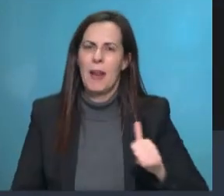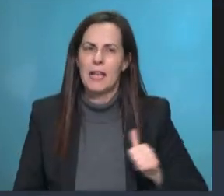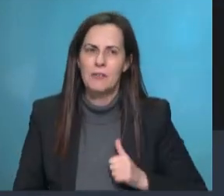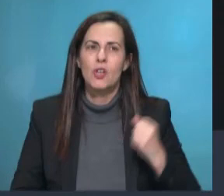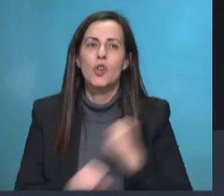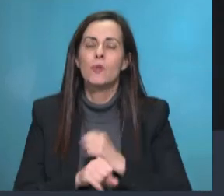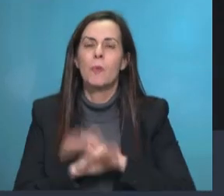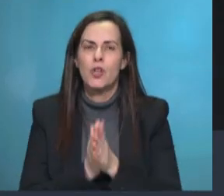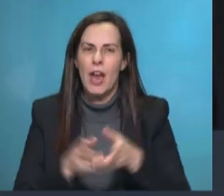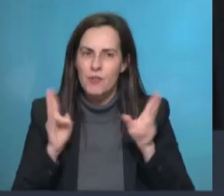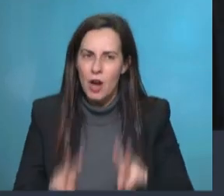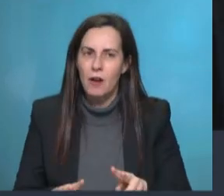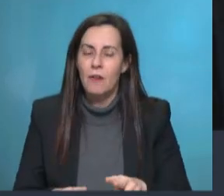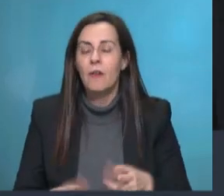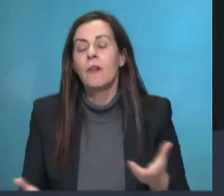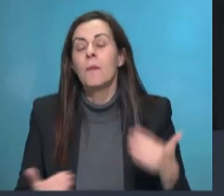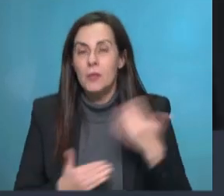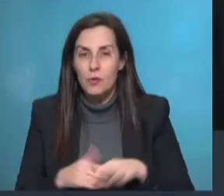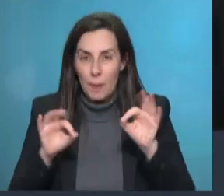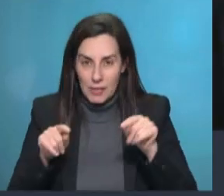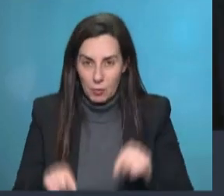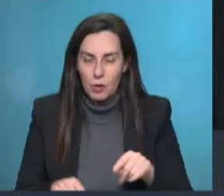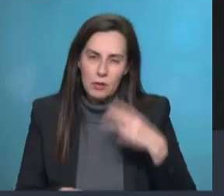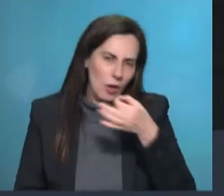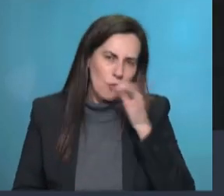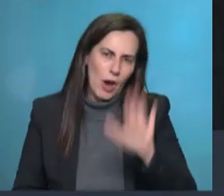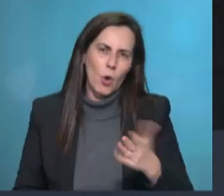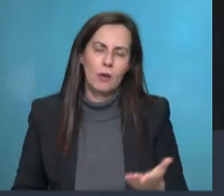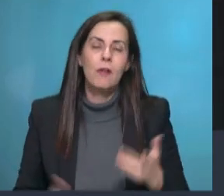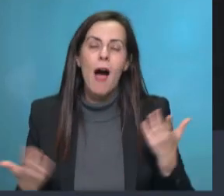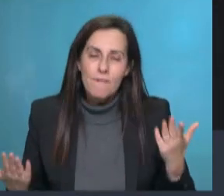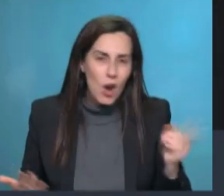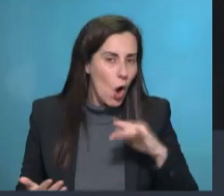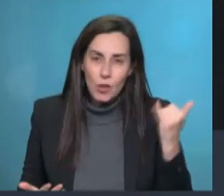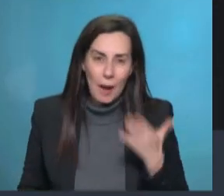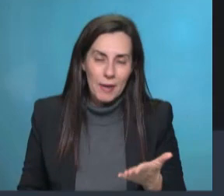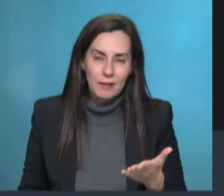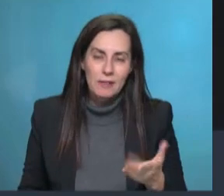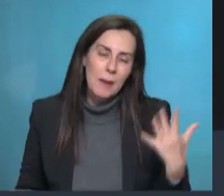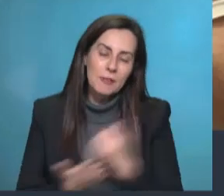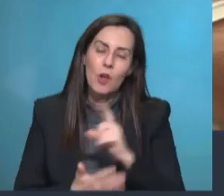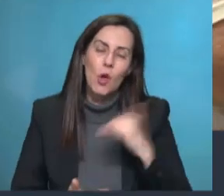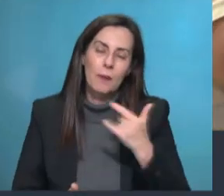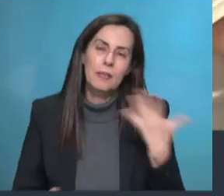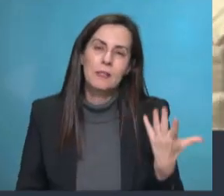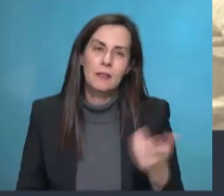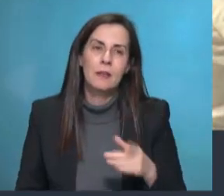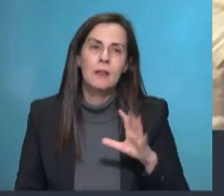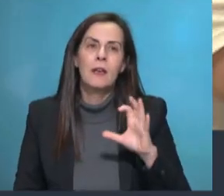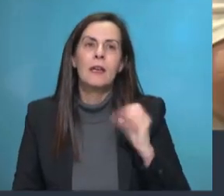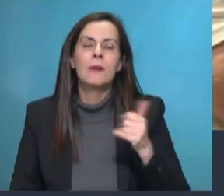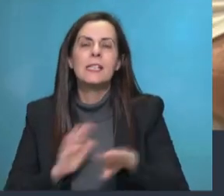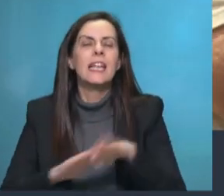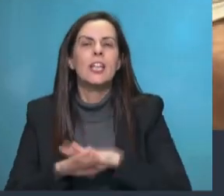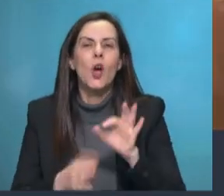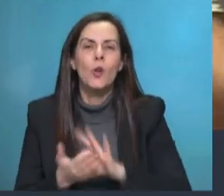עושים את כל מה שאפשר ובסוף שהמציאות פה היא תהיה טובה יותר אבל לא תמיד זה מצליח ולא תמיד זה עובר עם איזה אתה כותב